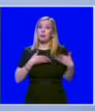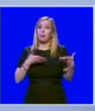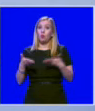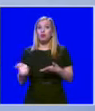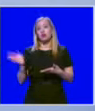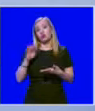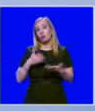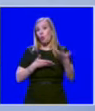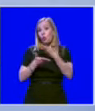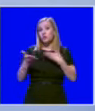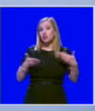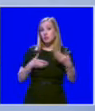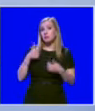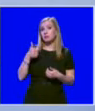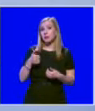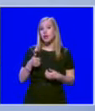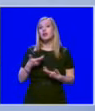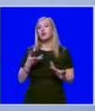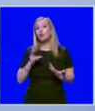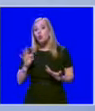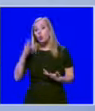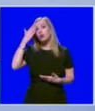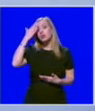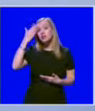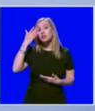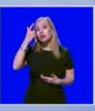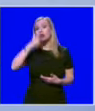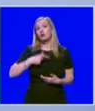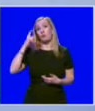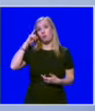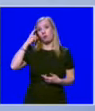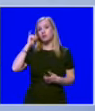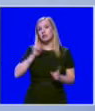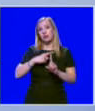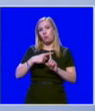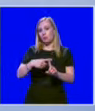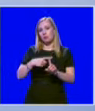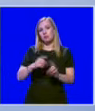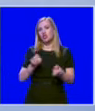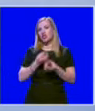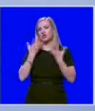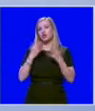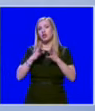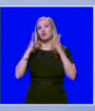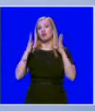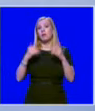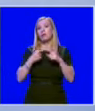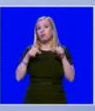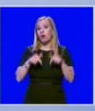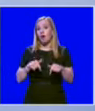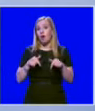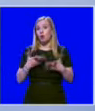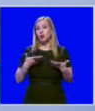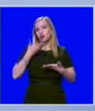си го обсъждаме това. Но истината е, че лично мое мнение, не съм оптимист, че ще се случи нещо грандиозно от това, което